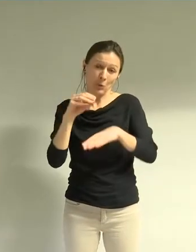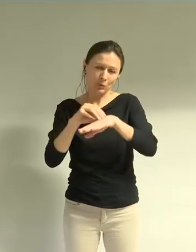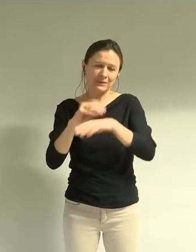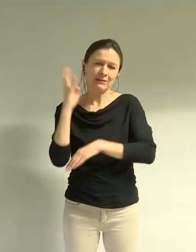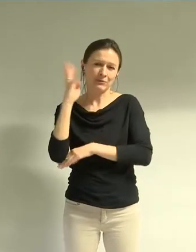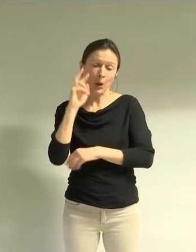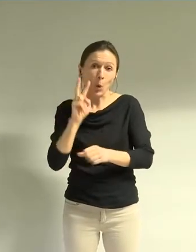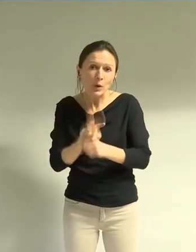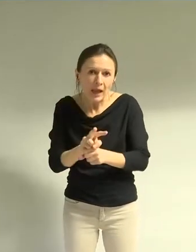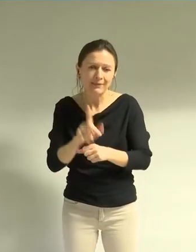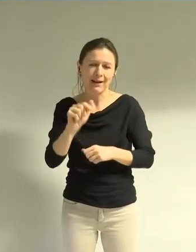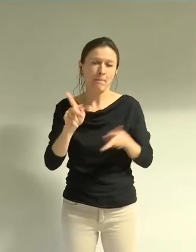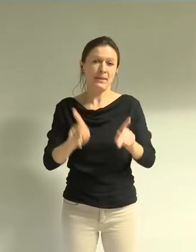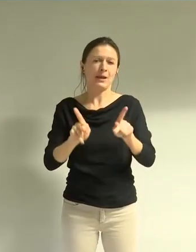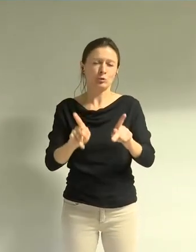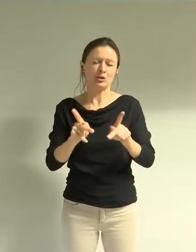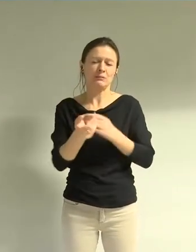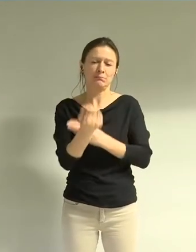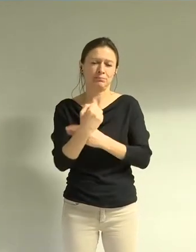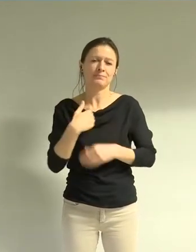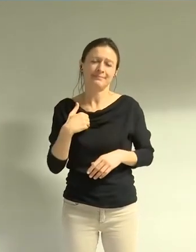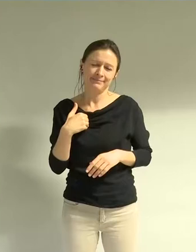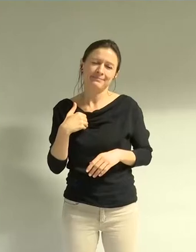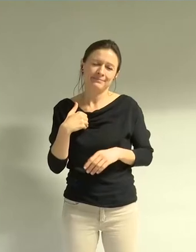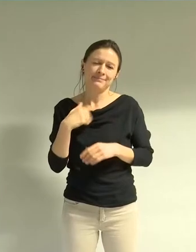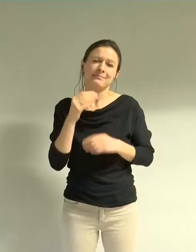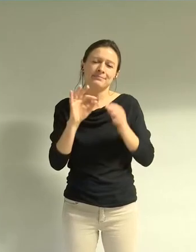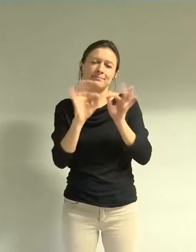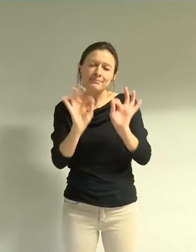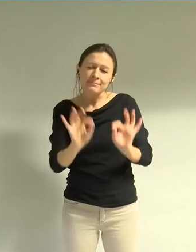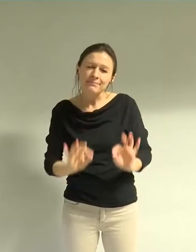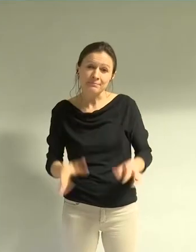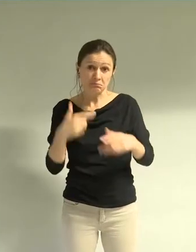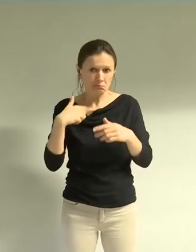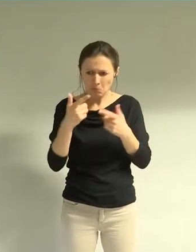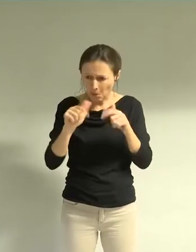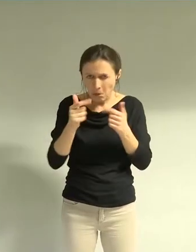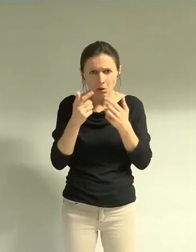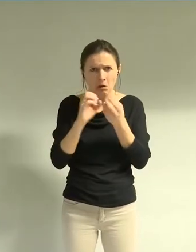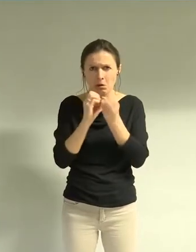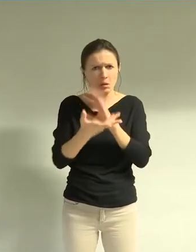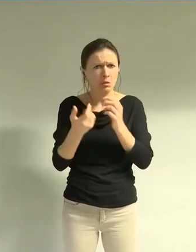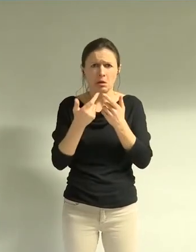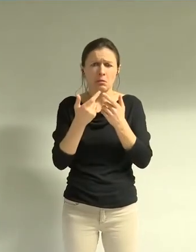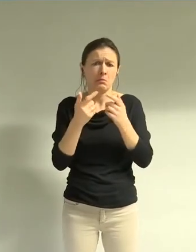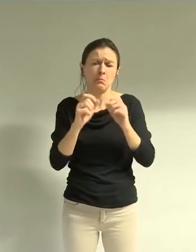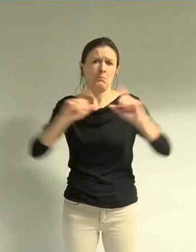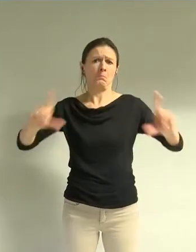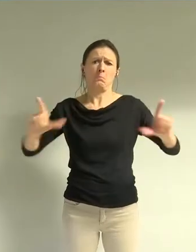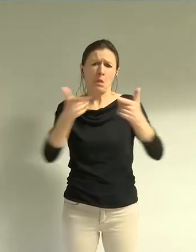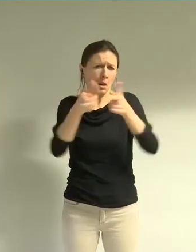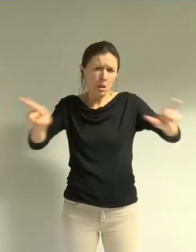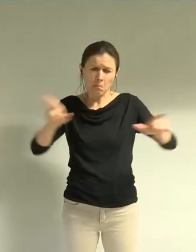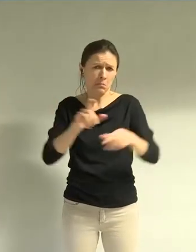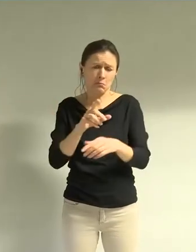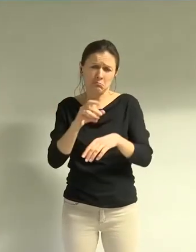toutes les notions que nous venons d'évoquer dans cette délibération elles sont en ligne elles sont en accès libre n'hésitez pas à ça prendra peut être beaucoup moins de temps que